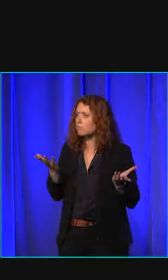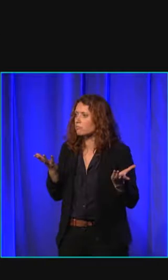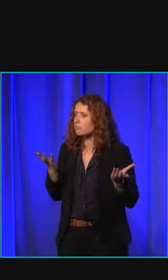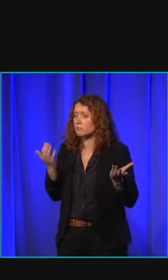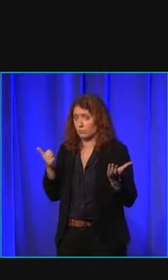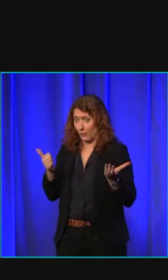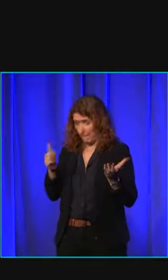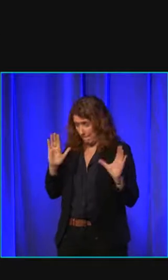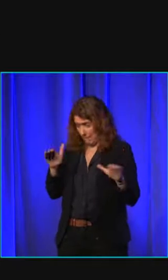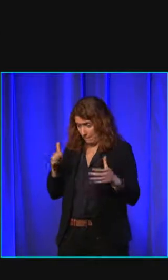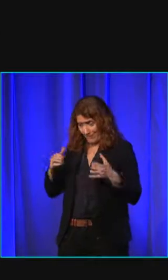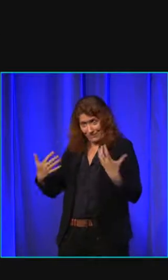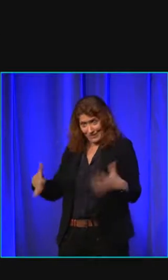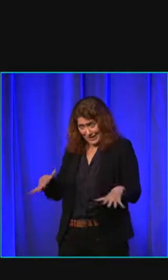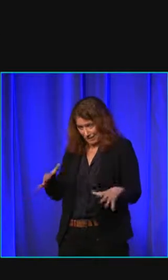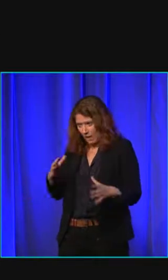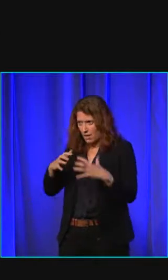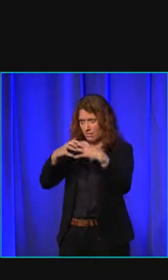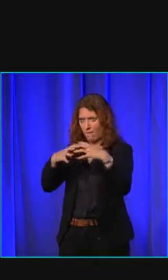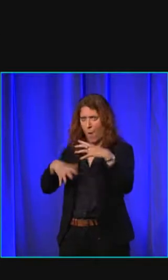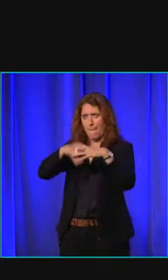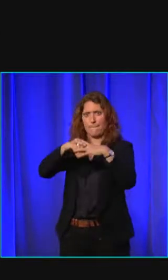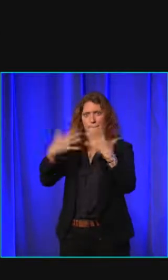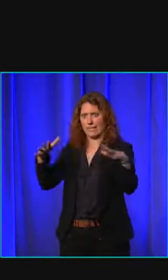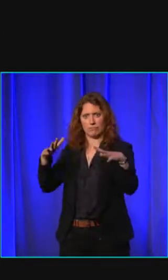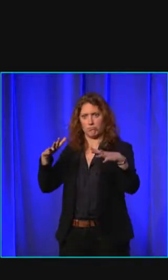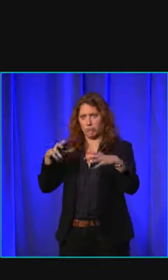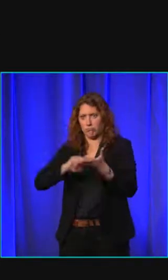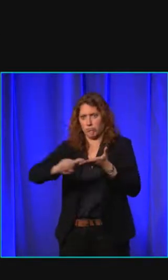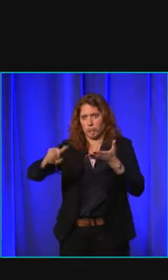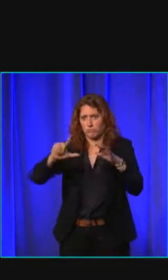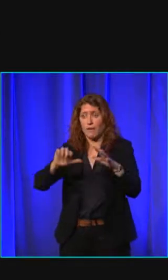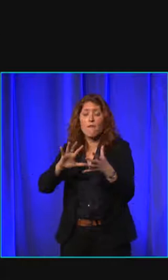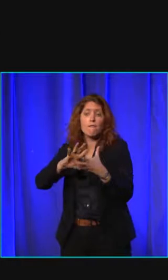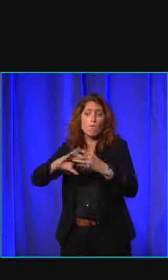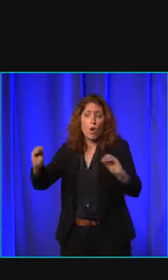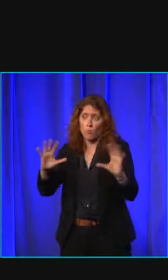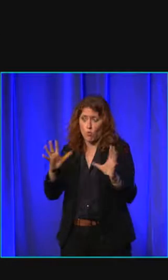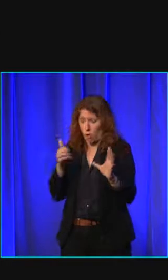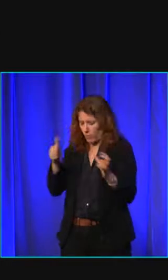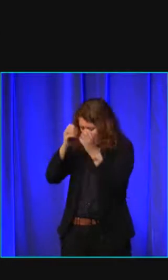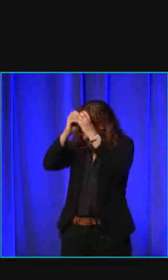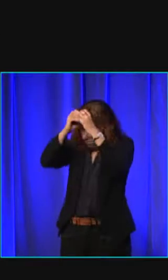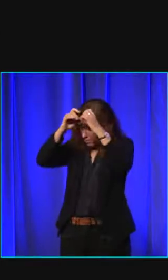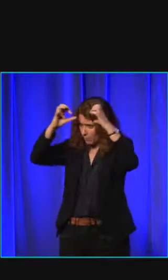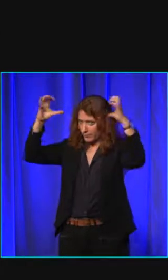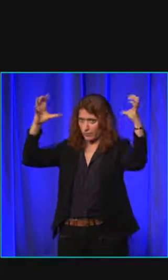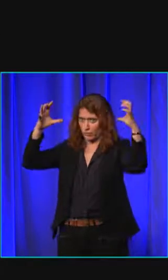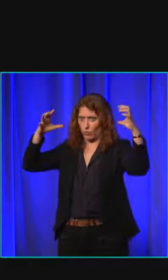va être encodé dans le cerveau de l'individu sous la forme d'une représentation